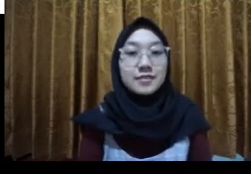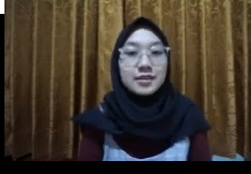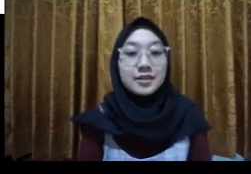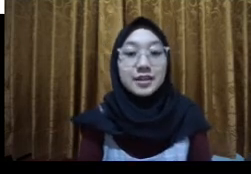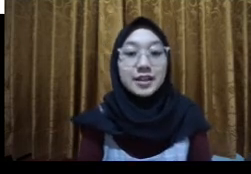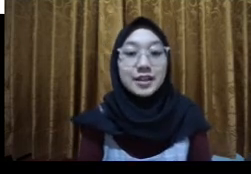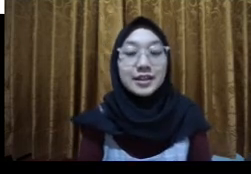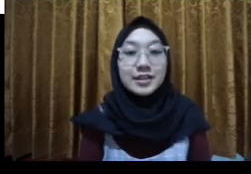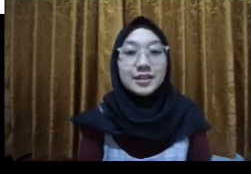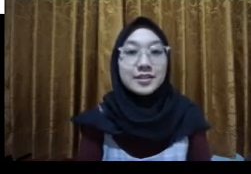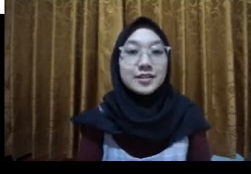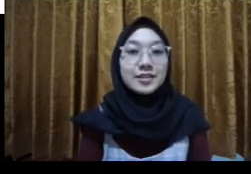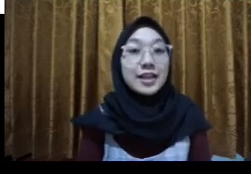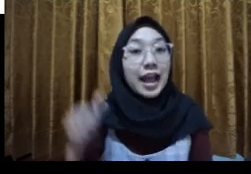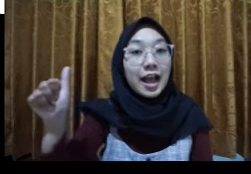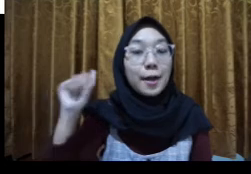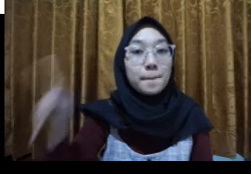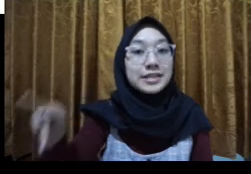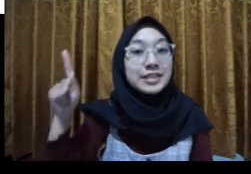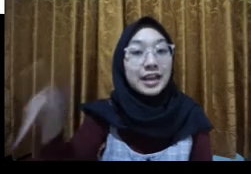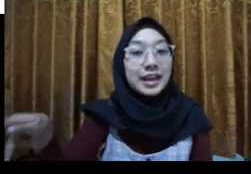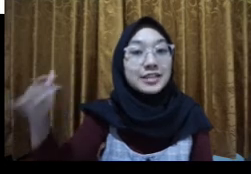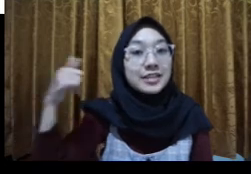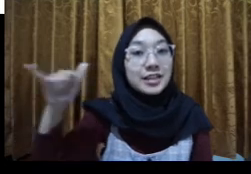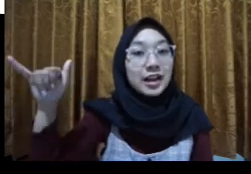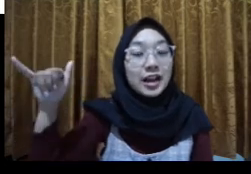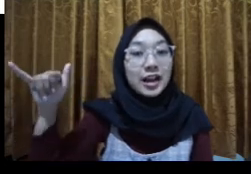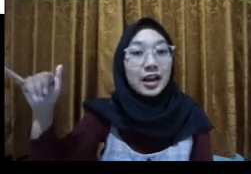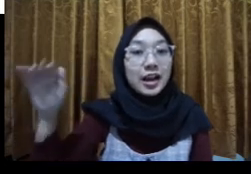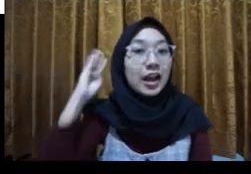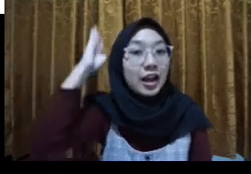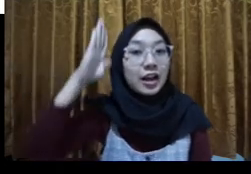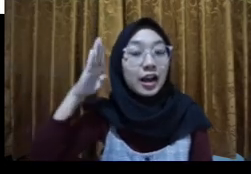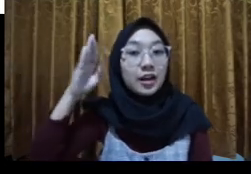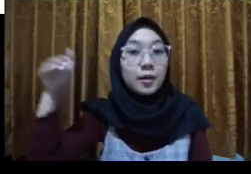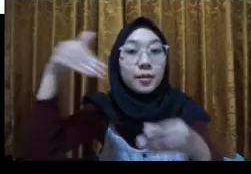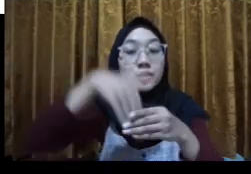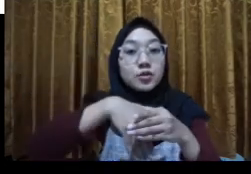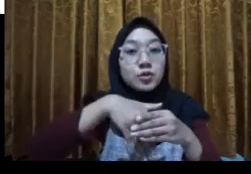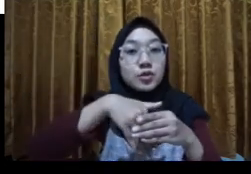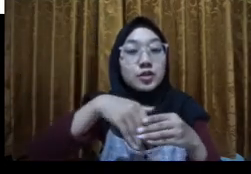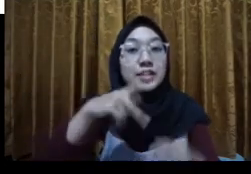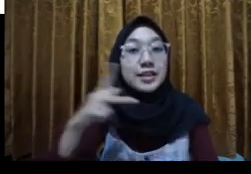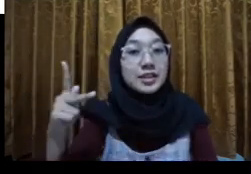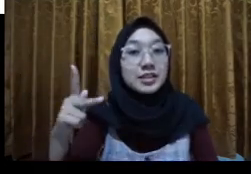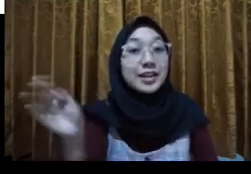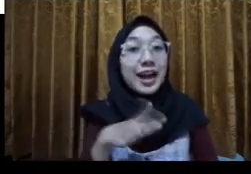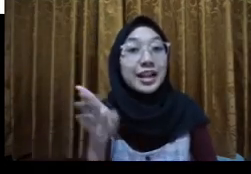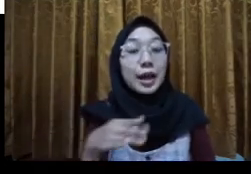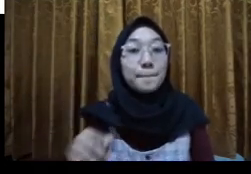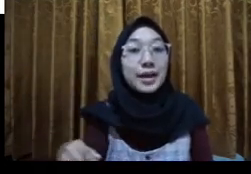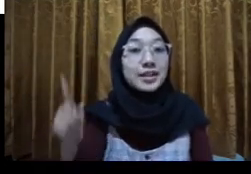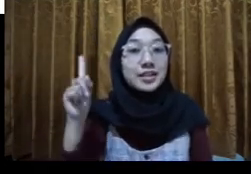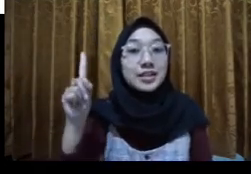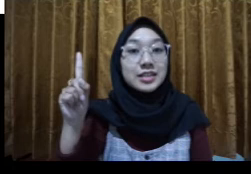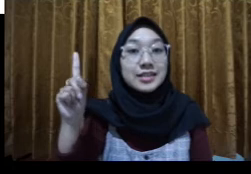Dedi Susanto Boakboard. Page 10 Nah. of 107 single parent Nah, editor. dia akan langsung masuk ke page 10 ya, agar kita tidak